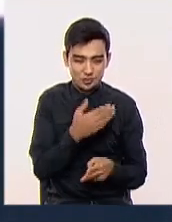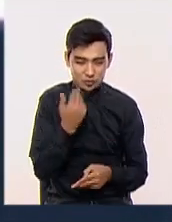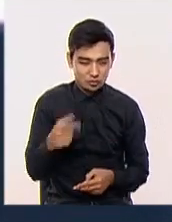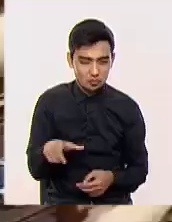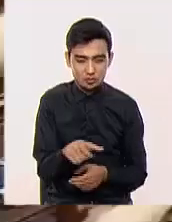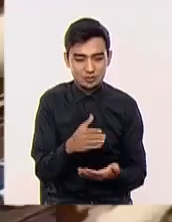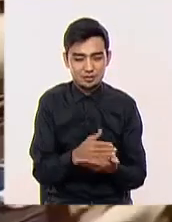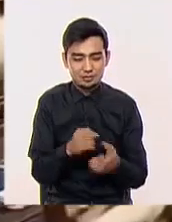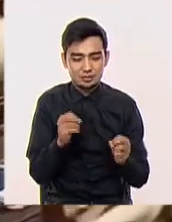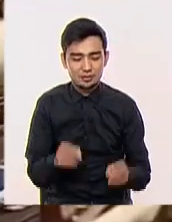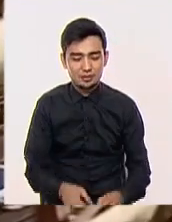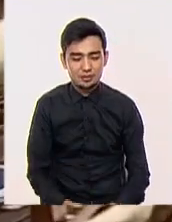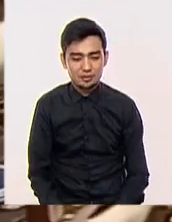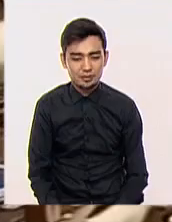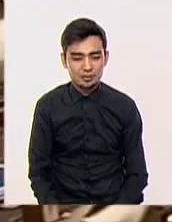Турции.